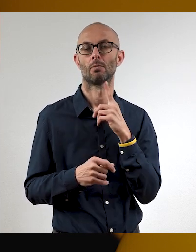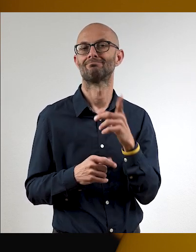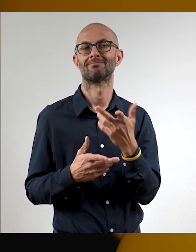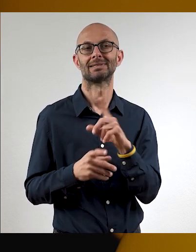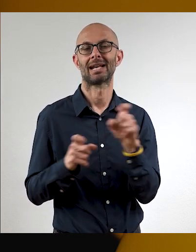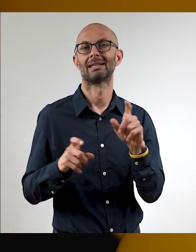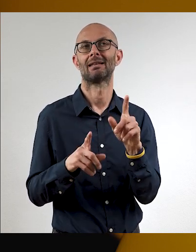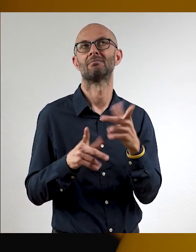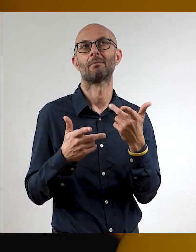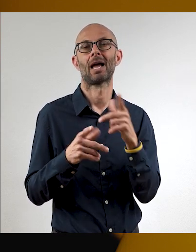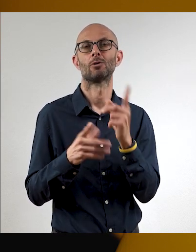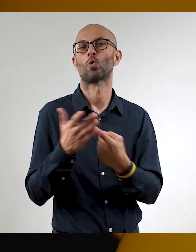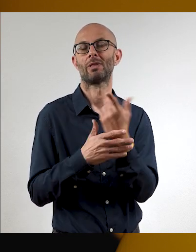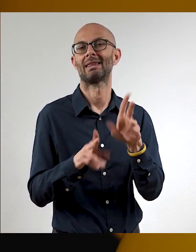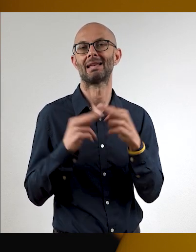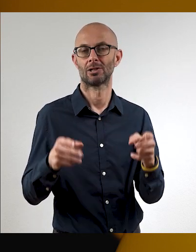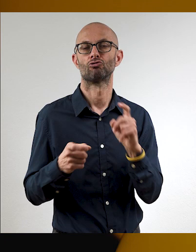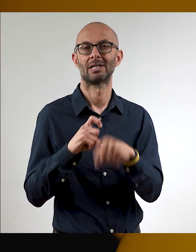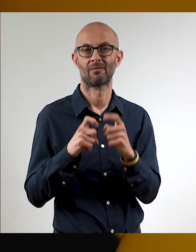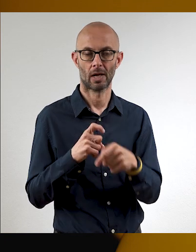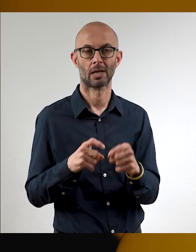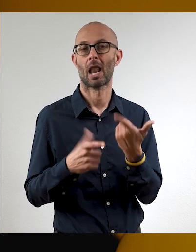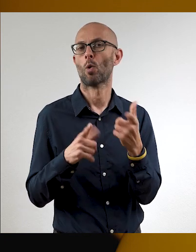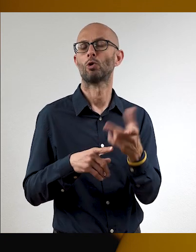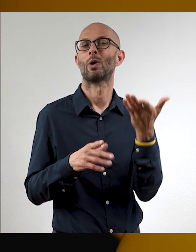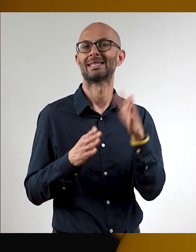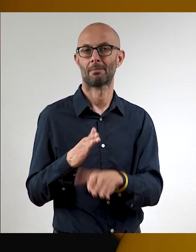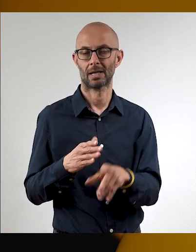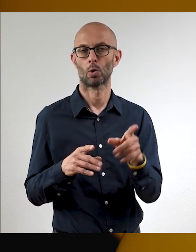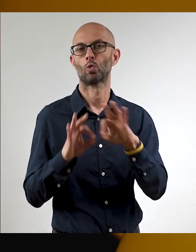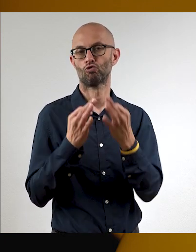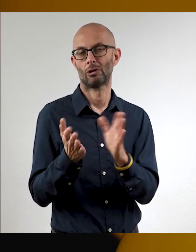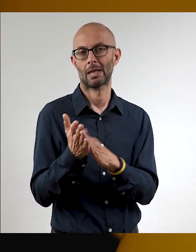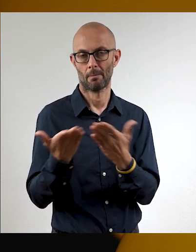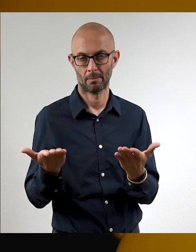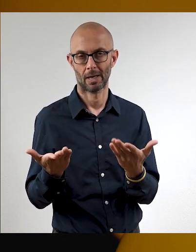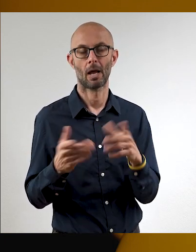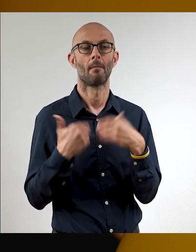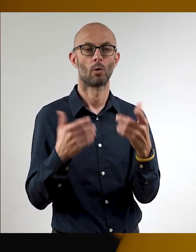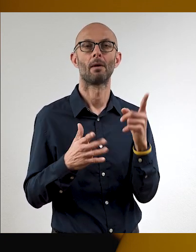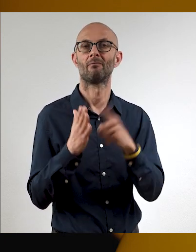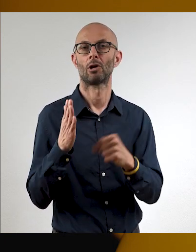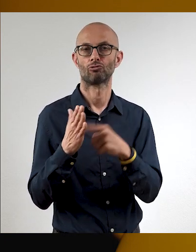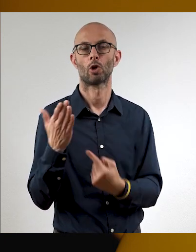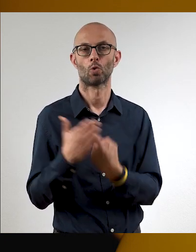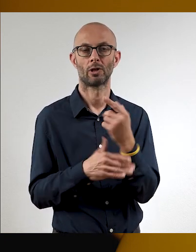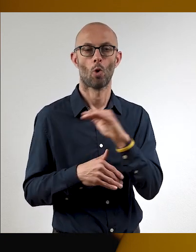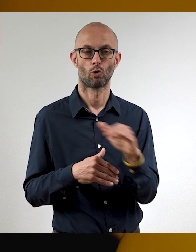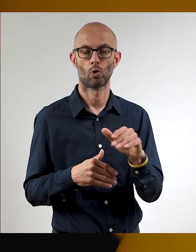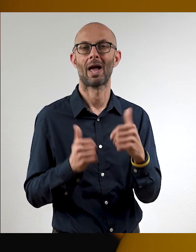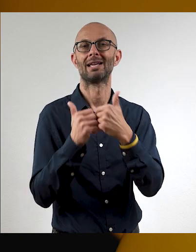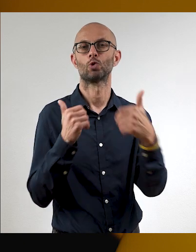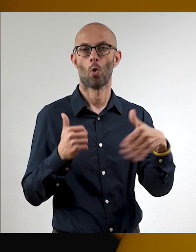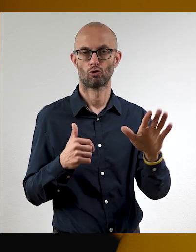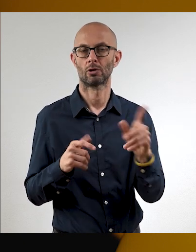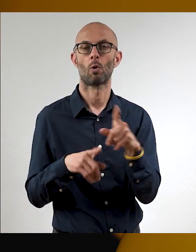enih nesrečnih okoliščin. Lahko je to smrt v družini, na primer, ne? In se potem pogosto zgodi, da otroka